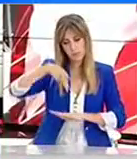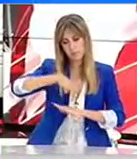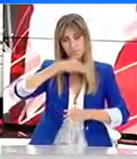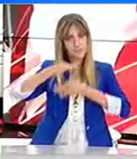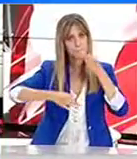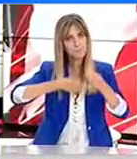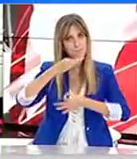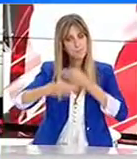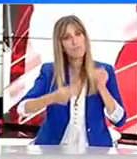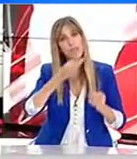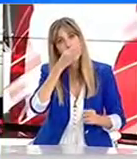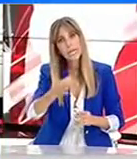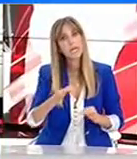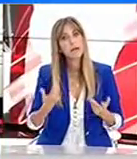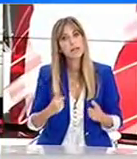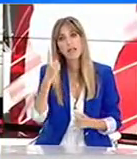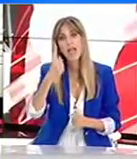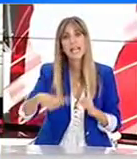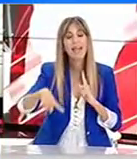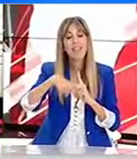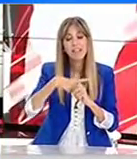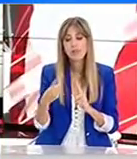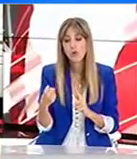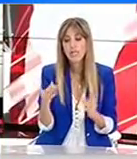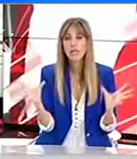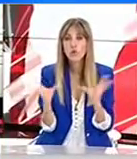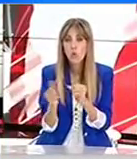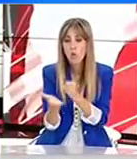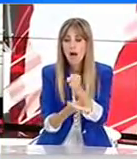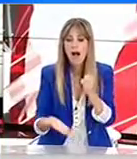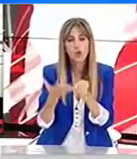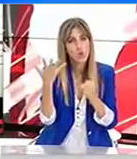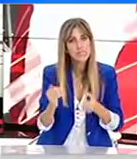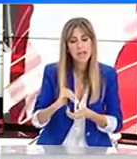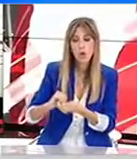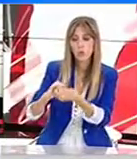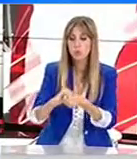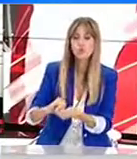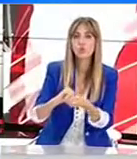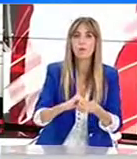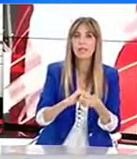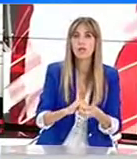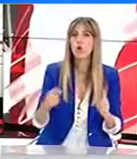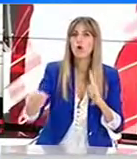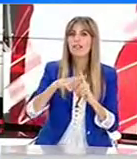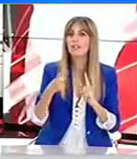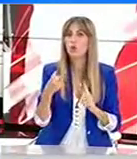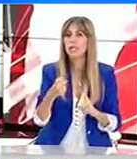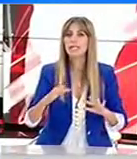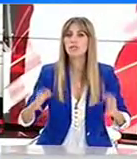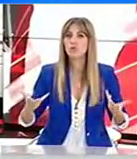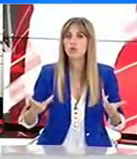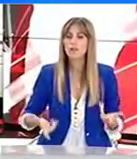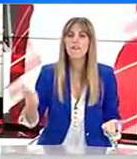ένα θετικό κίνητρο για τους συνεταιρισμένους αγρότες. Δηλαδή την κατάργηση του τέλους επιδιδεύματος για όσους είναι